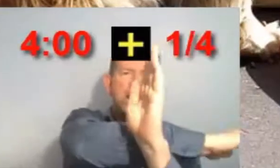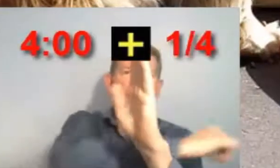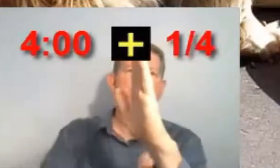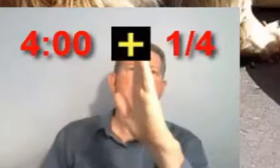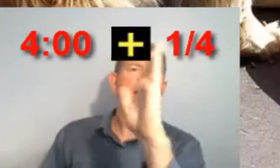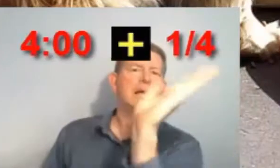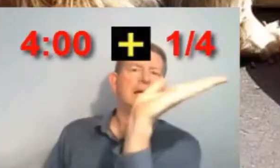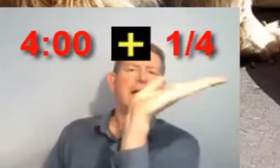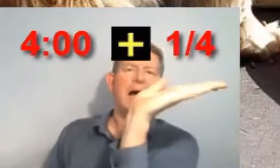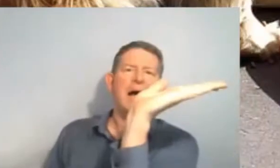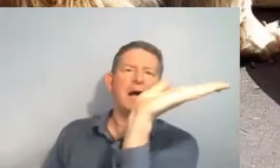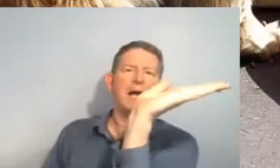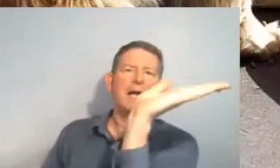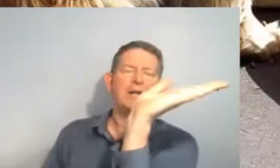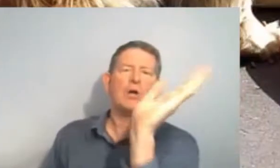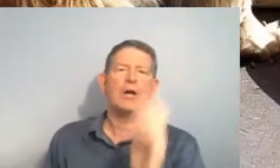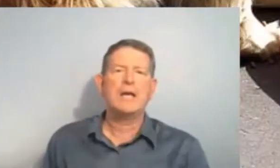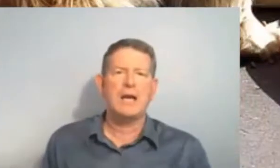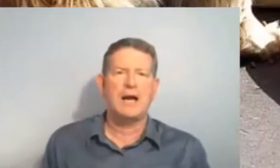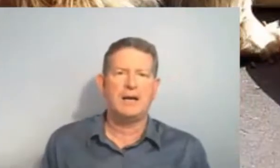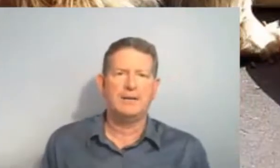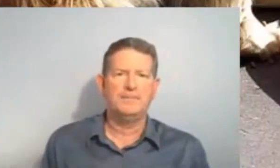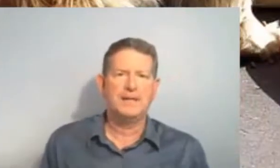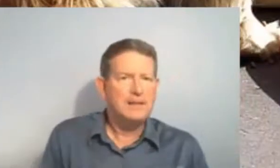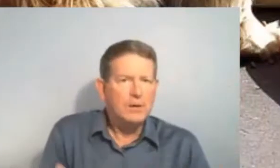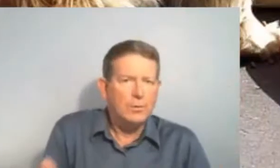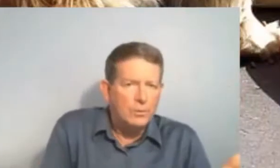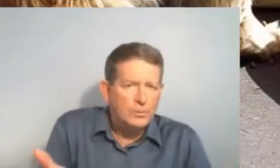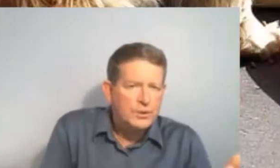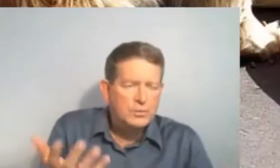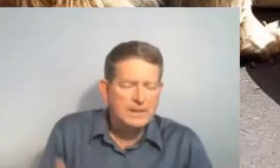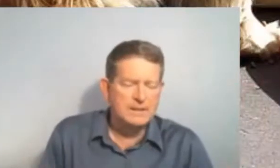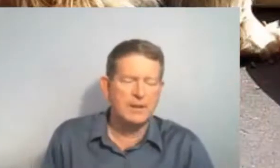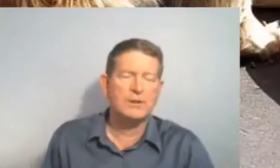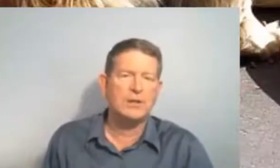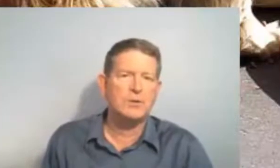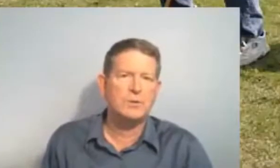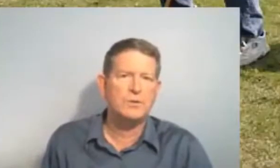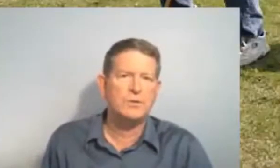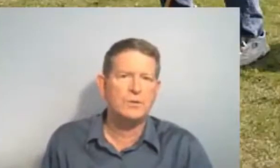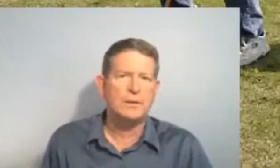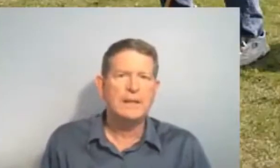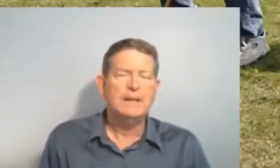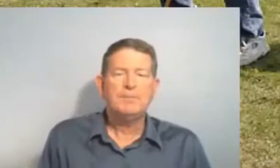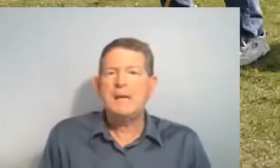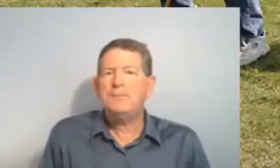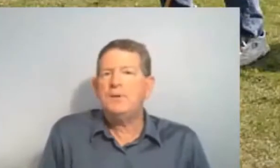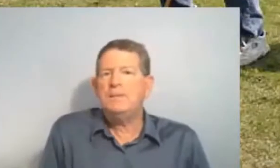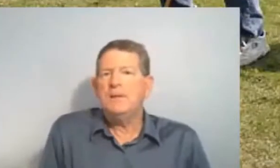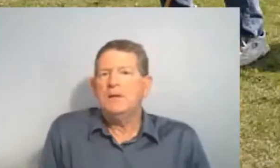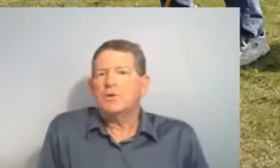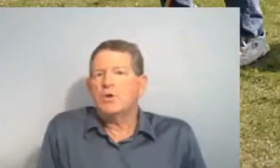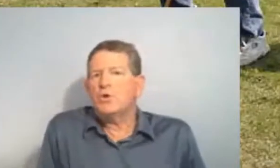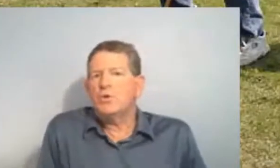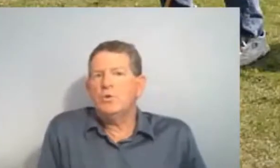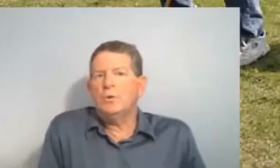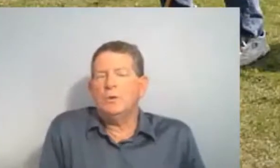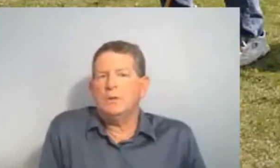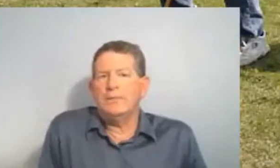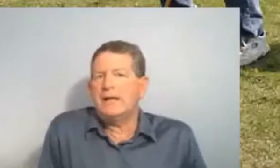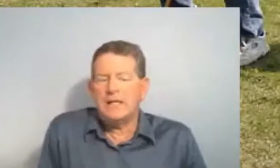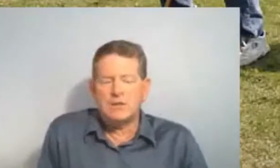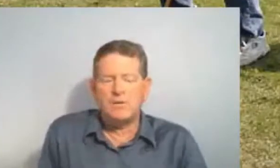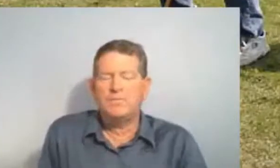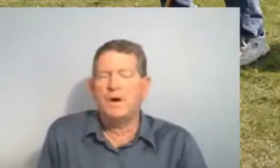4h15, à 4h15. Hein? On peut choisir entre les deux solutions. Et puis, je